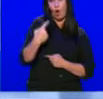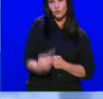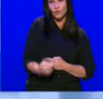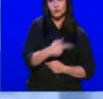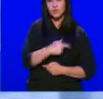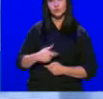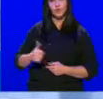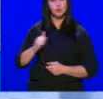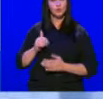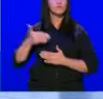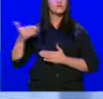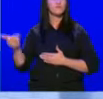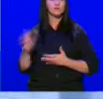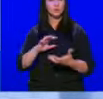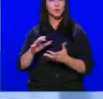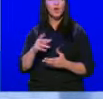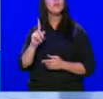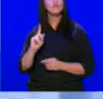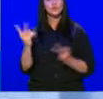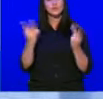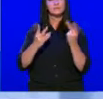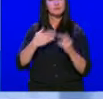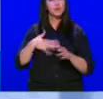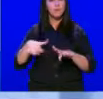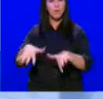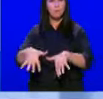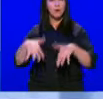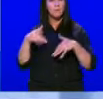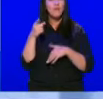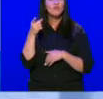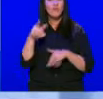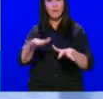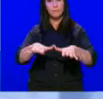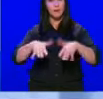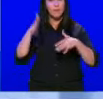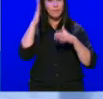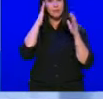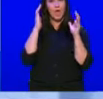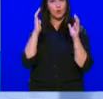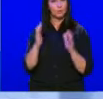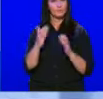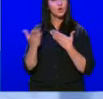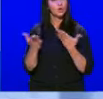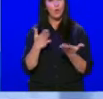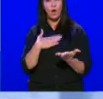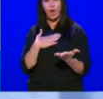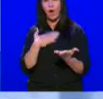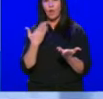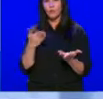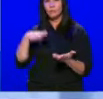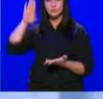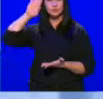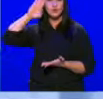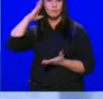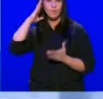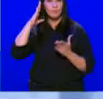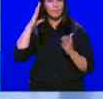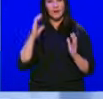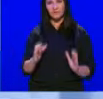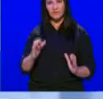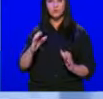външната политика, но с разбирането, че има парламент и това е парламентарно правителство, когато има служебно правителство